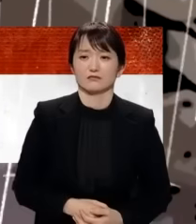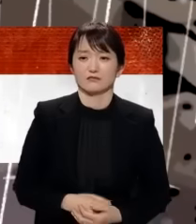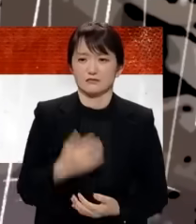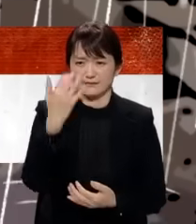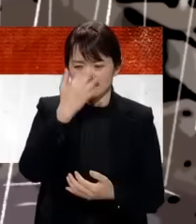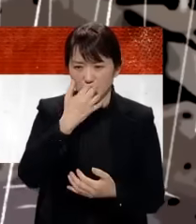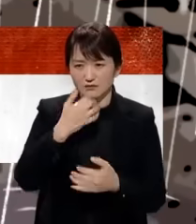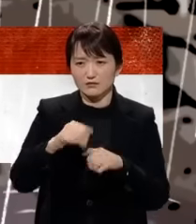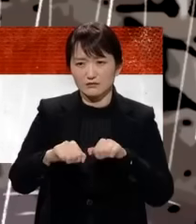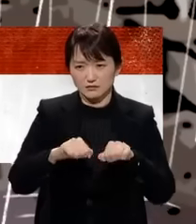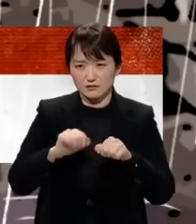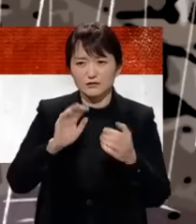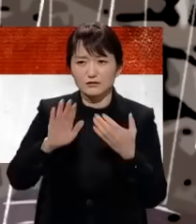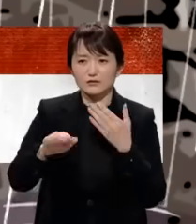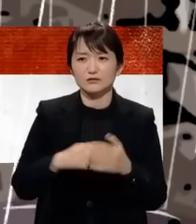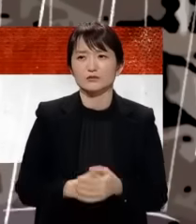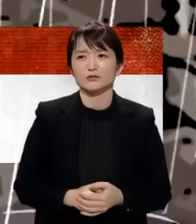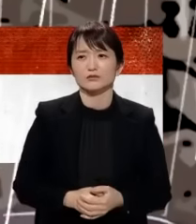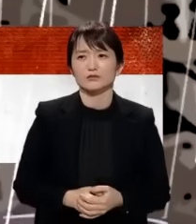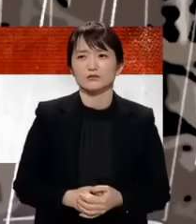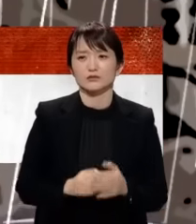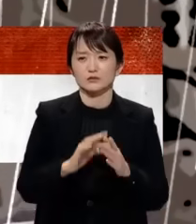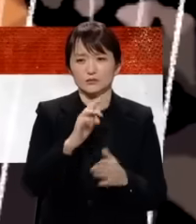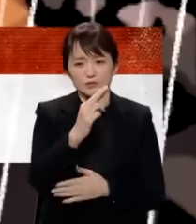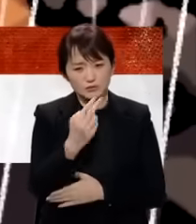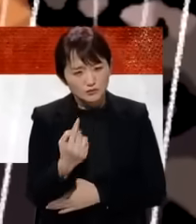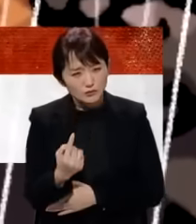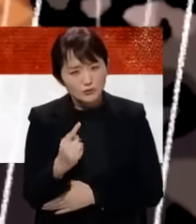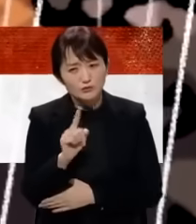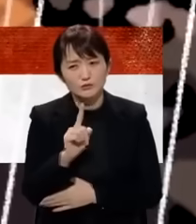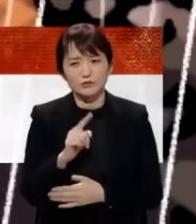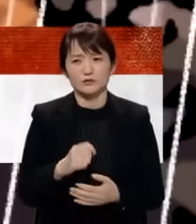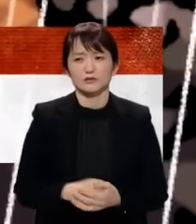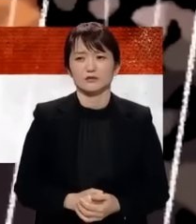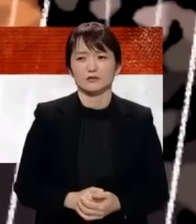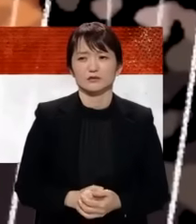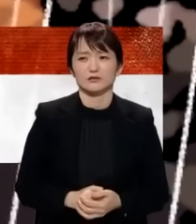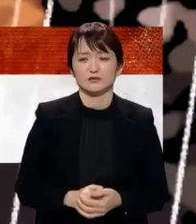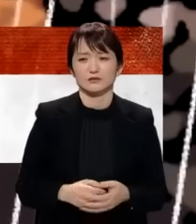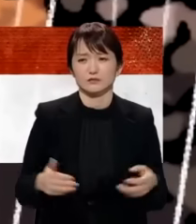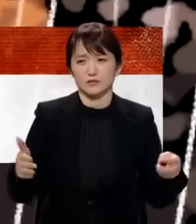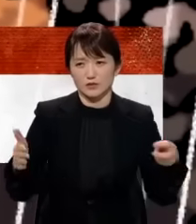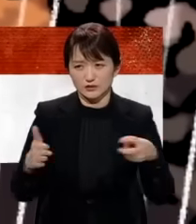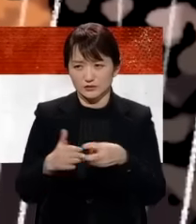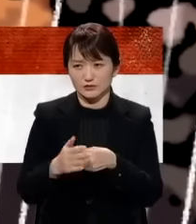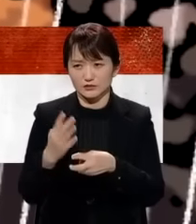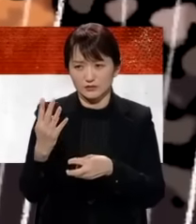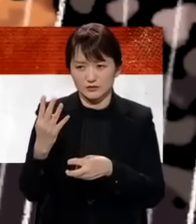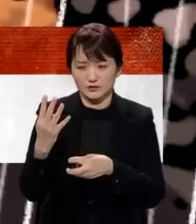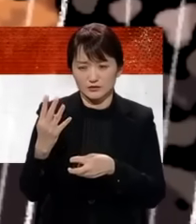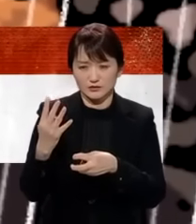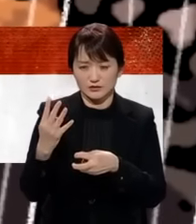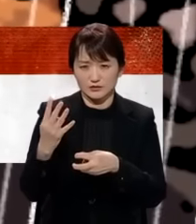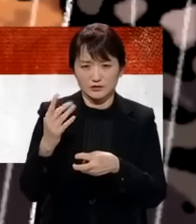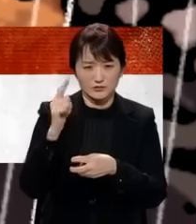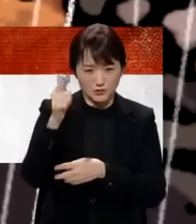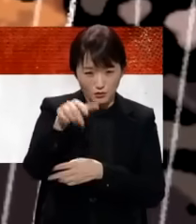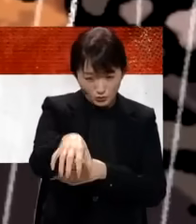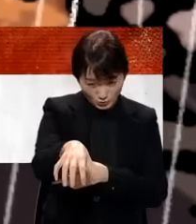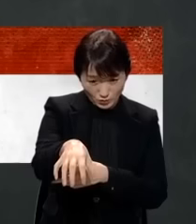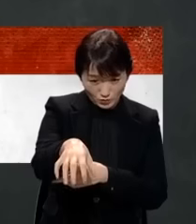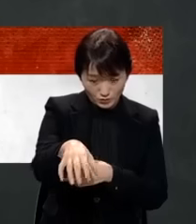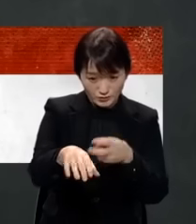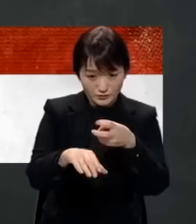뒤에 올 때는 저희 집에서 훨씬 지나치 이제 내 선거장 거리에 있는 그쪽에 이제 내렸고 저는 거기서 거울로